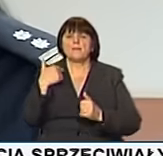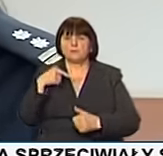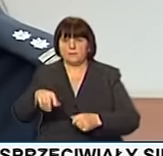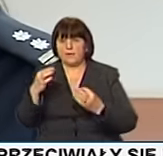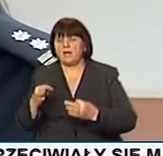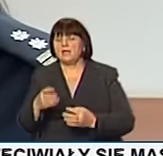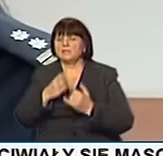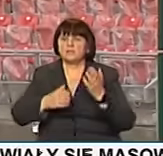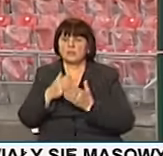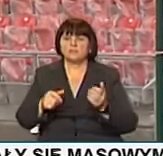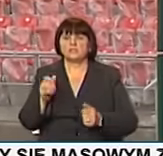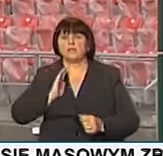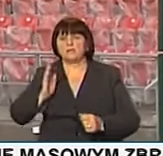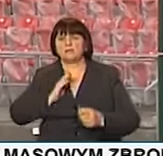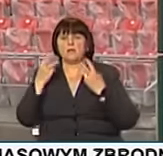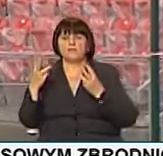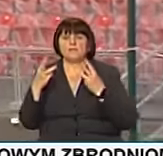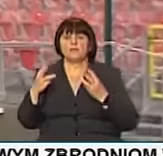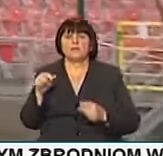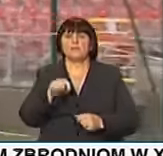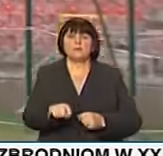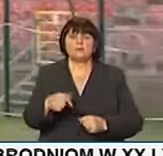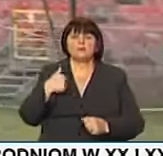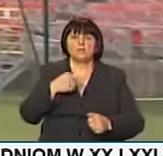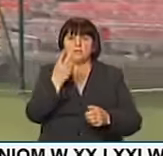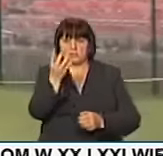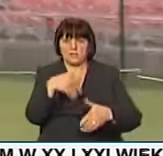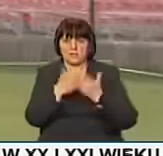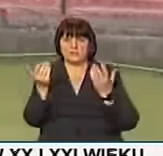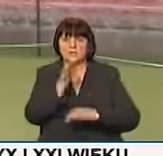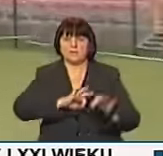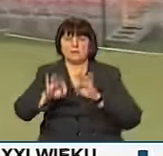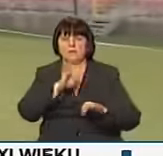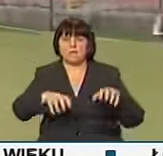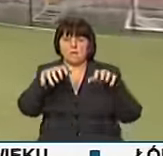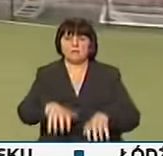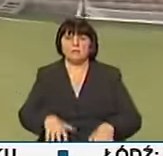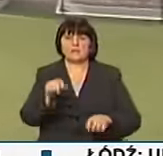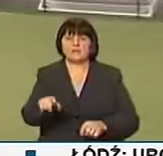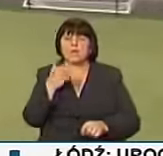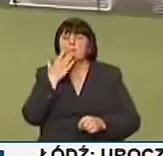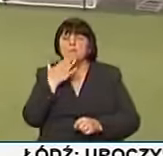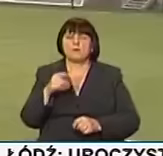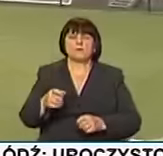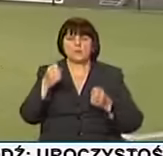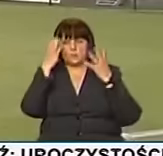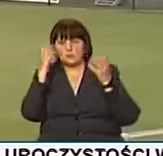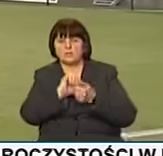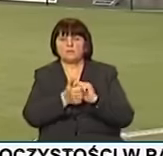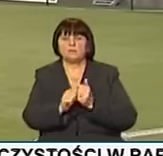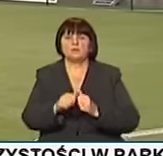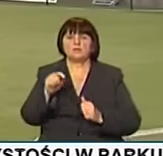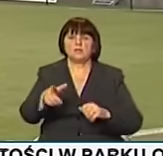mogą mieć wpływ na bezpieczeństwo na naprawę wszystkich usterek zostały C dni ale prezes miejskiej Areny Kultury i Sportu operatora